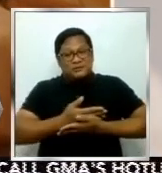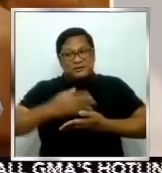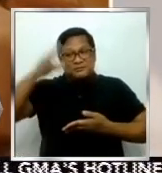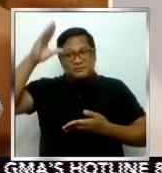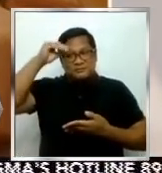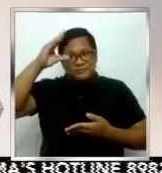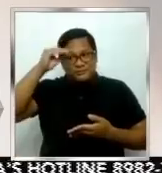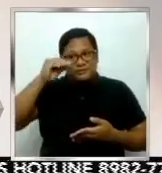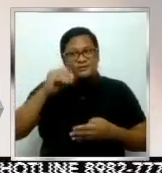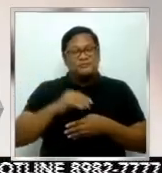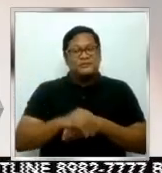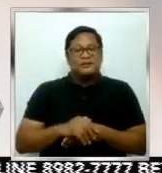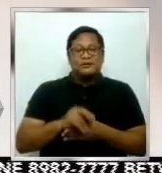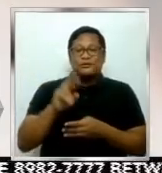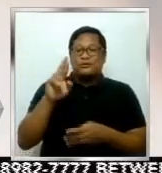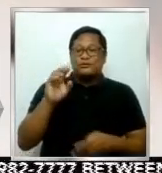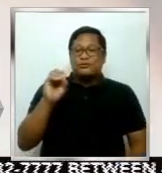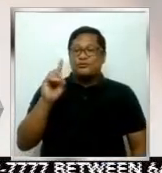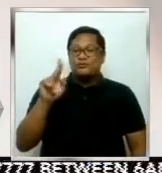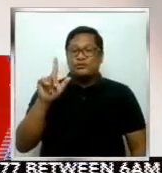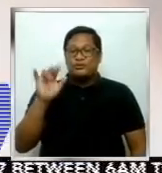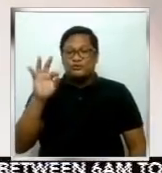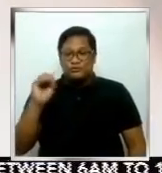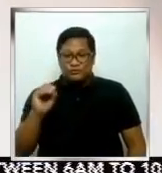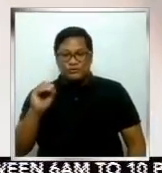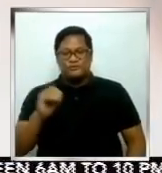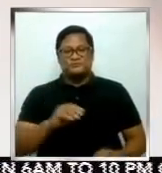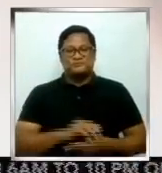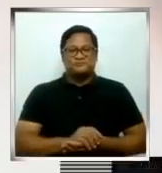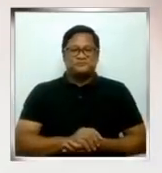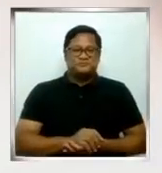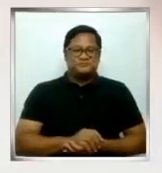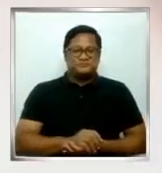Joaquin Diego III. Katatibayan updated sa showbiz happenings.